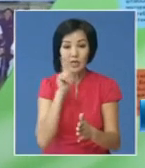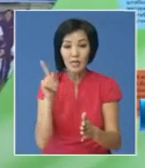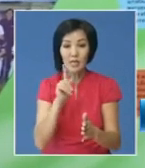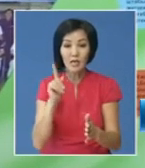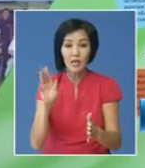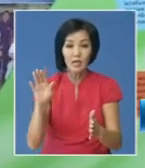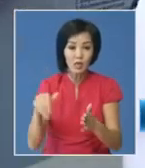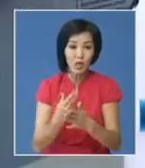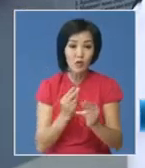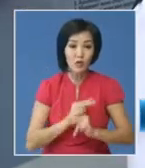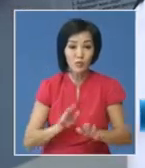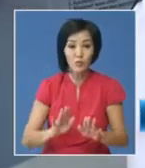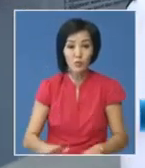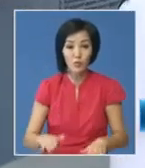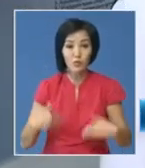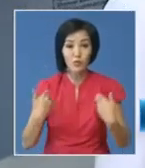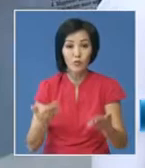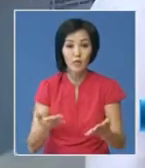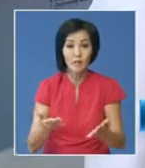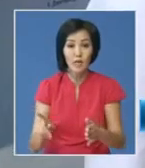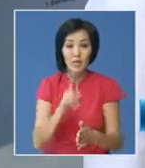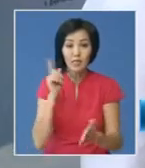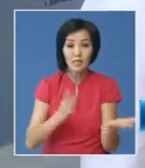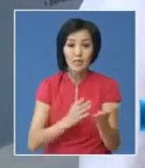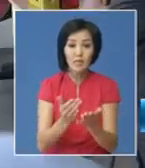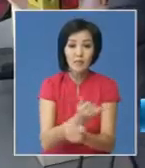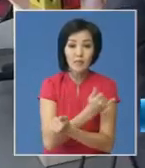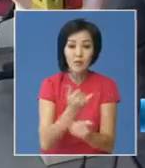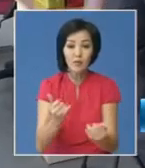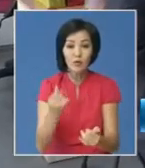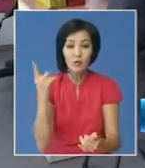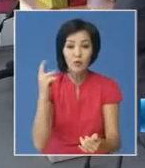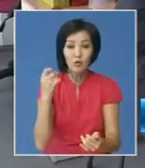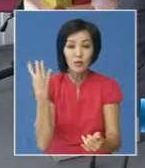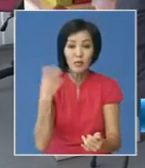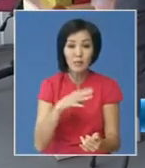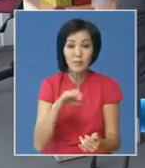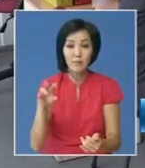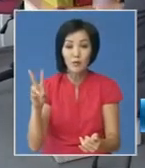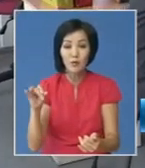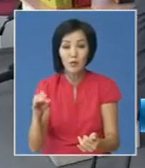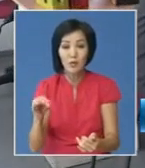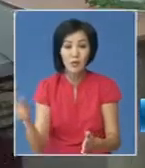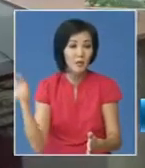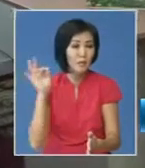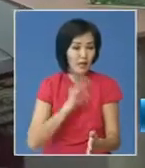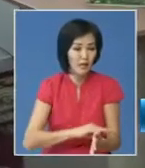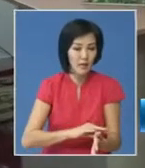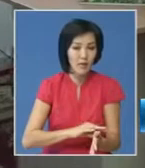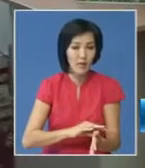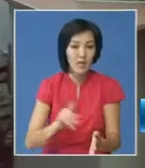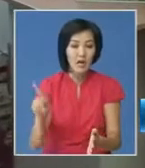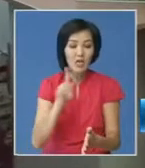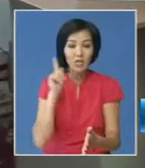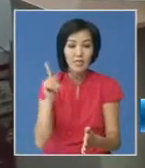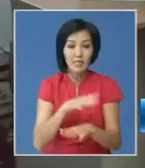жұмыс орнын ашып береміз. Жастарға қызмет көрсету орталығына 140 миллион теңге жұмсалды. Шығын игі кірісін беріп жатыр. Тек жасыл ел